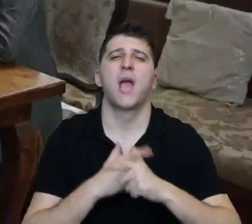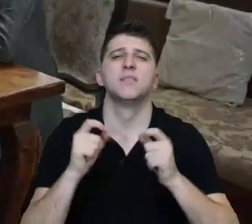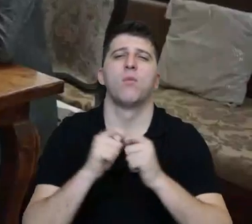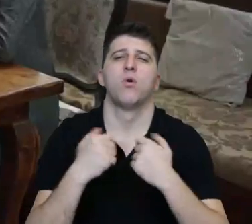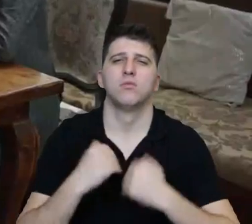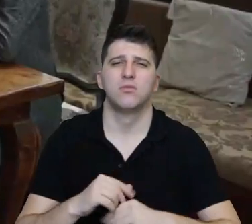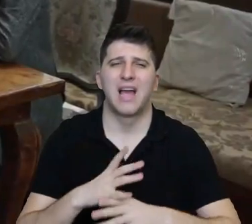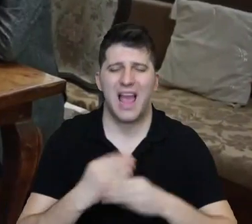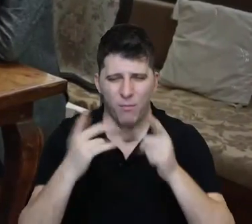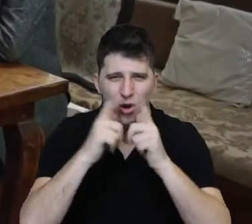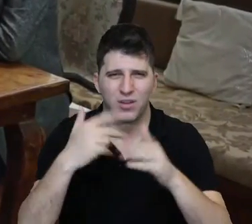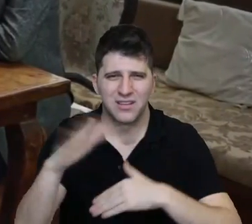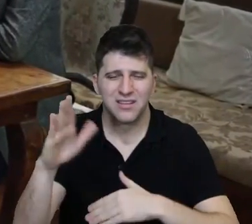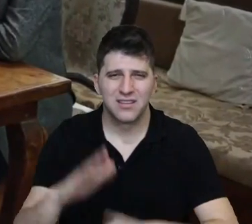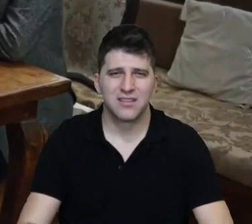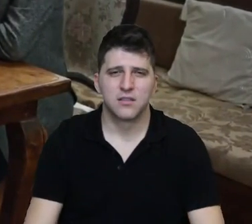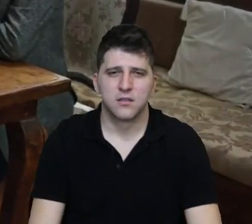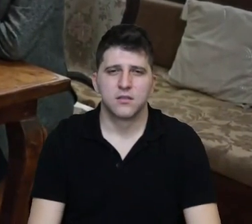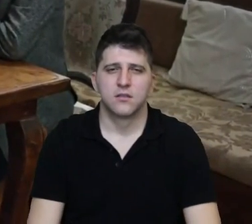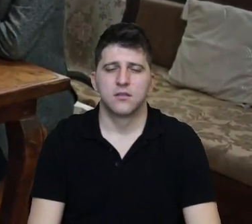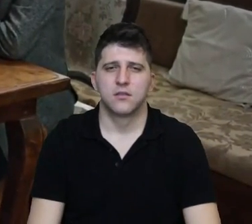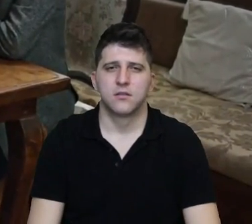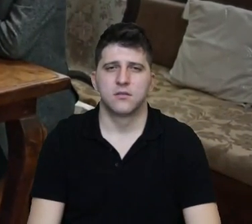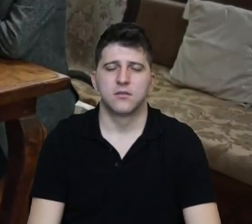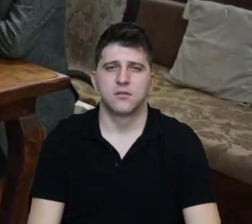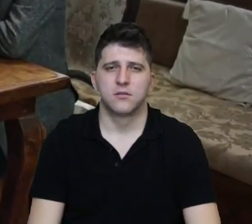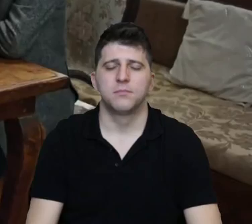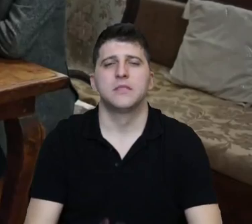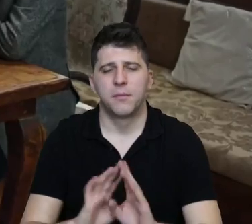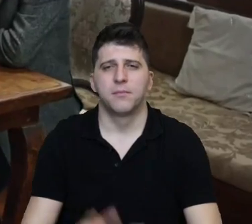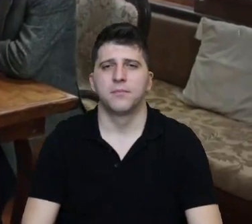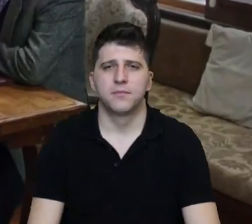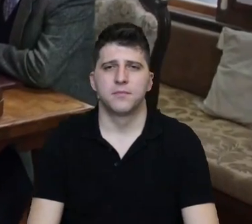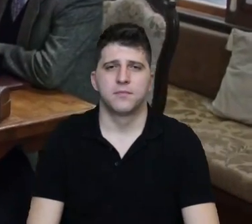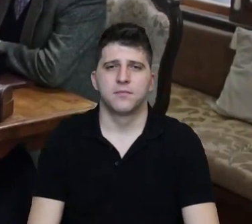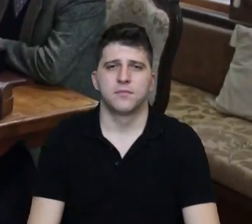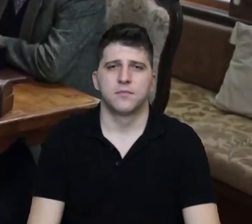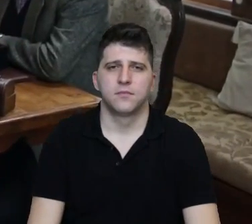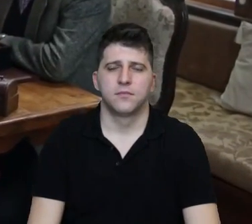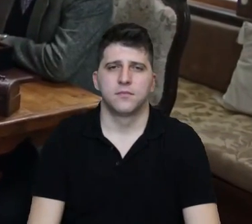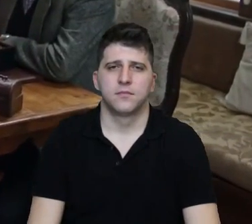Bond. Kaybol! Yaşar sıçradı. Tırsmış tamam. İfadesiyle ayağa kalktı.